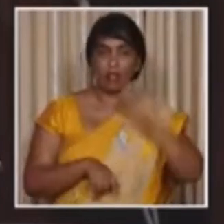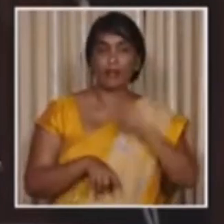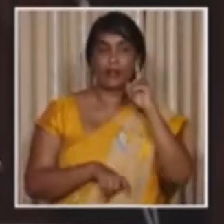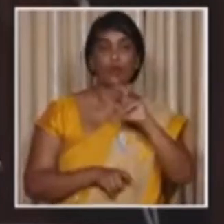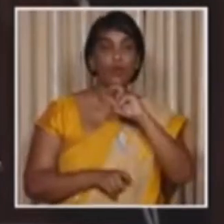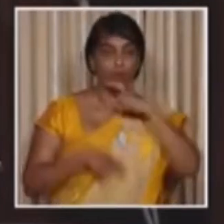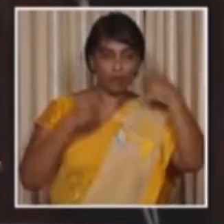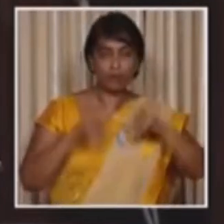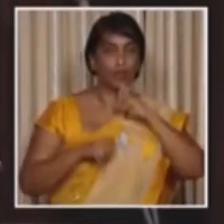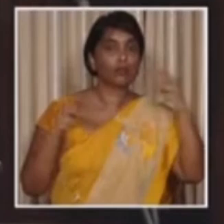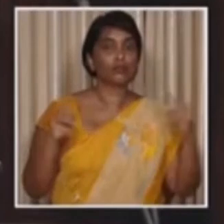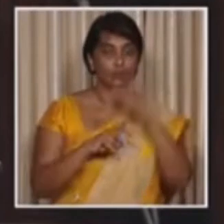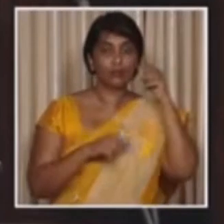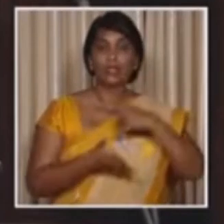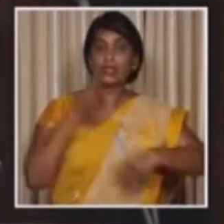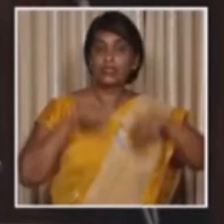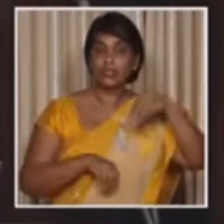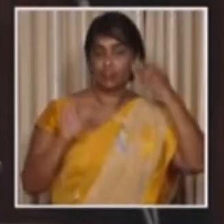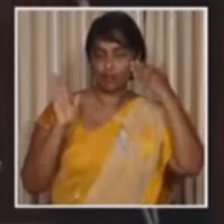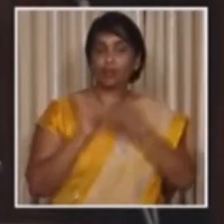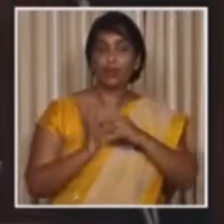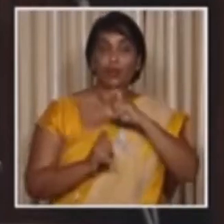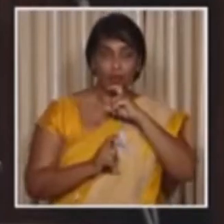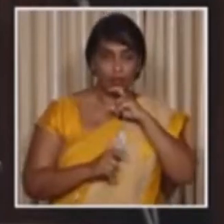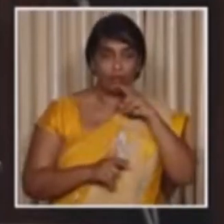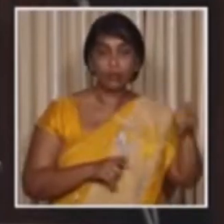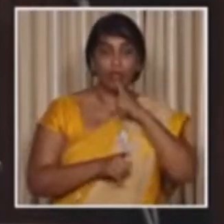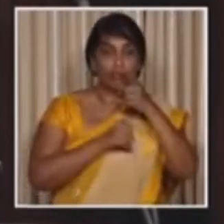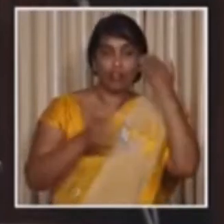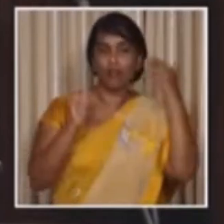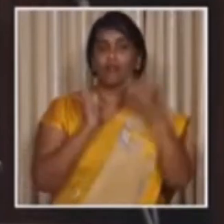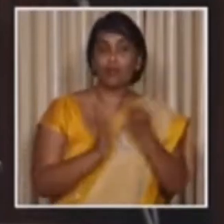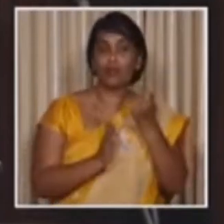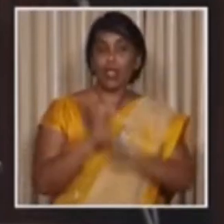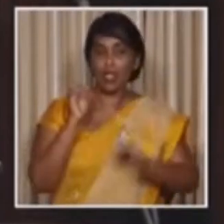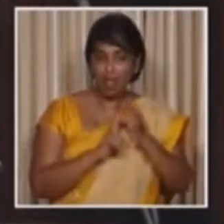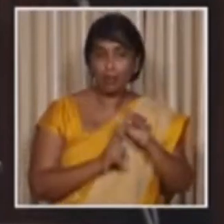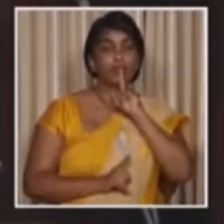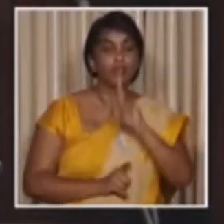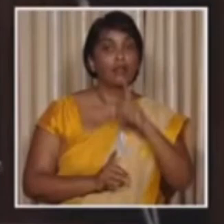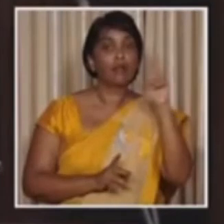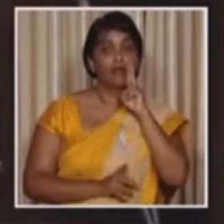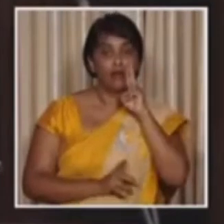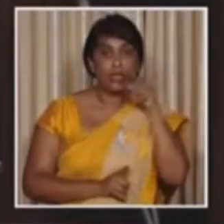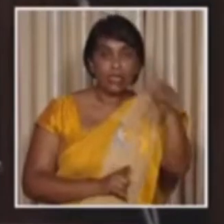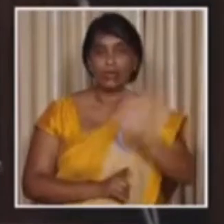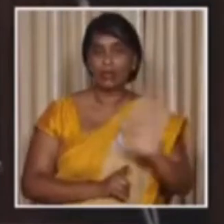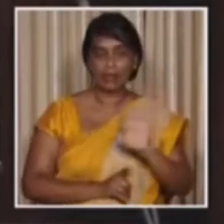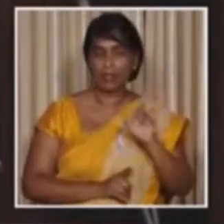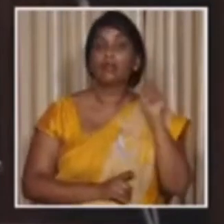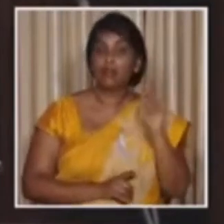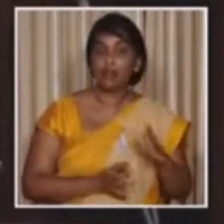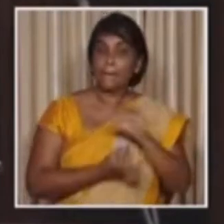නඩුවක් ගන්නවා ශ්‍රේෂ්ඨාධිකරණේ මේ ඡන්දේ ගැන ඒ නඩුවට මේ කතිකාවන් බලපානවා මුදල් නැමැතිවරයා මේ කියන්නේ රනිල් වික්‍රමසිංහ නෙවෙයි ඒක නිසා